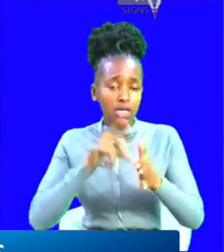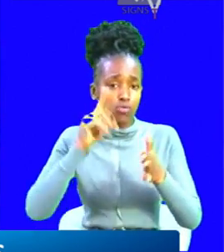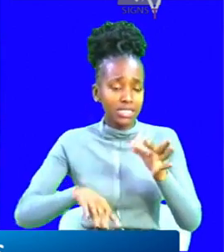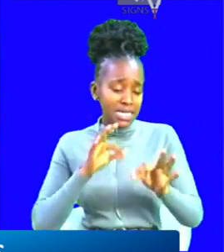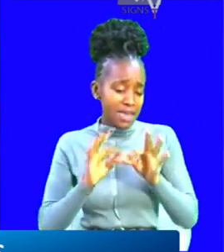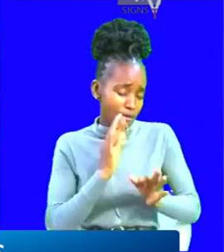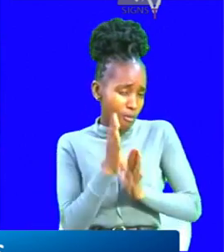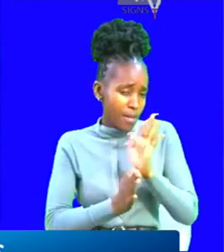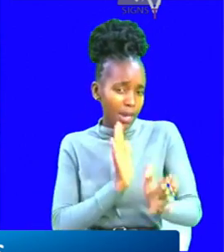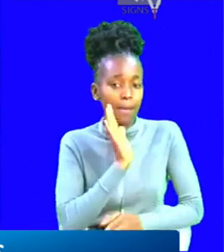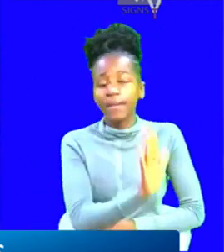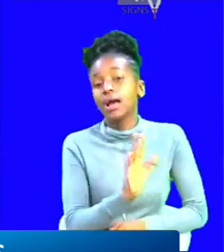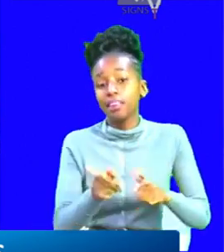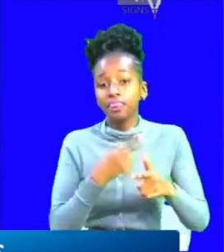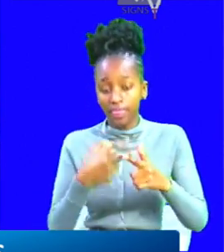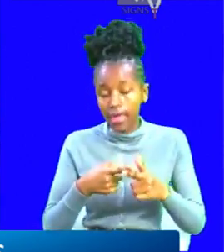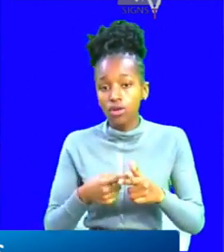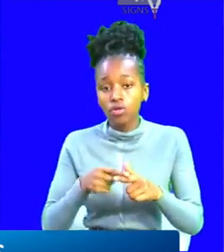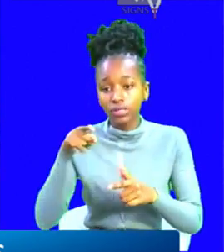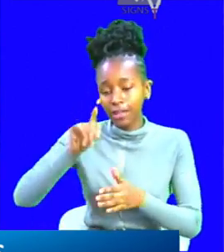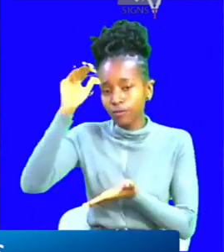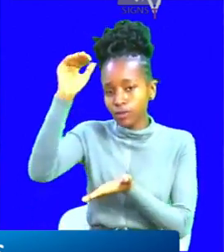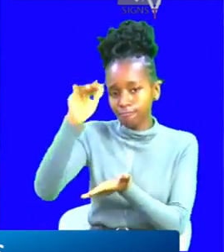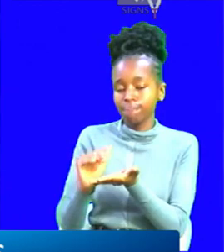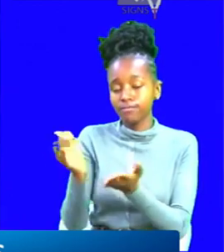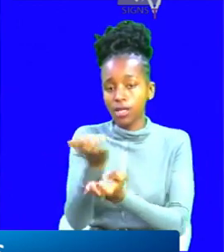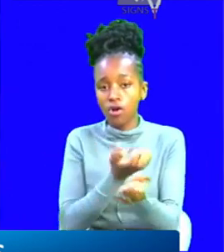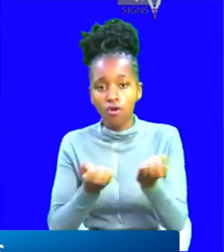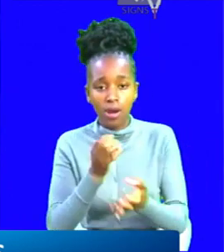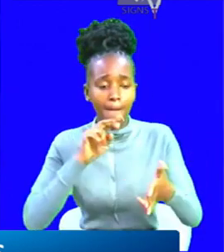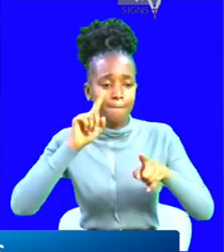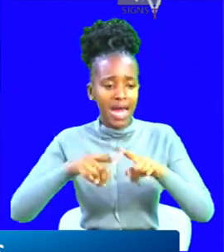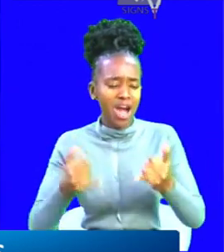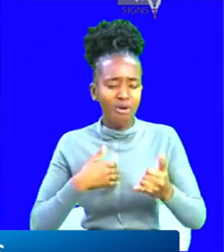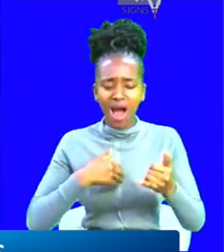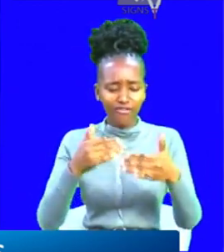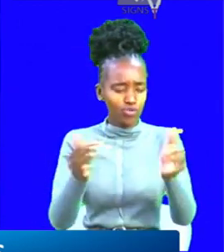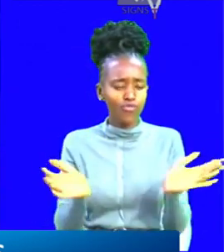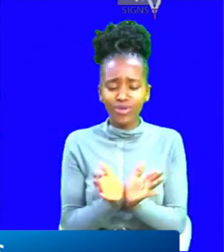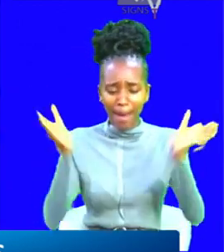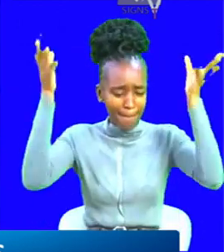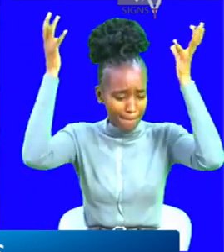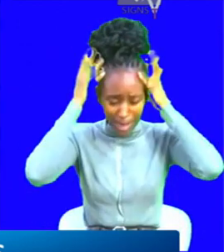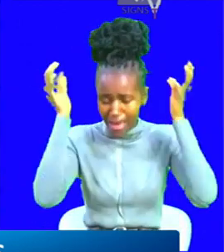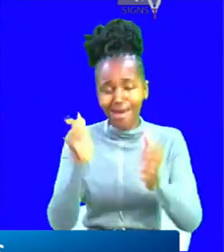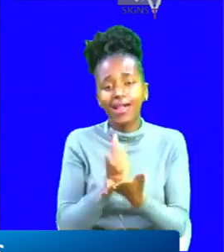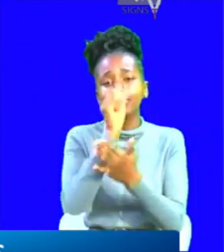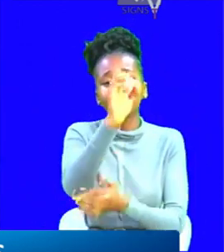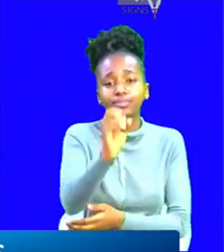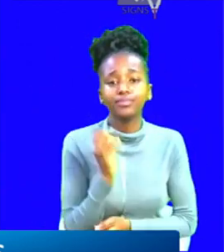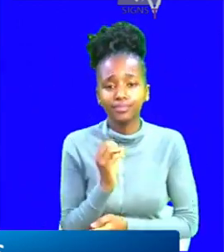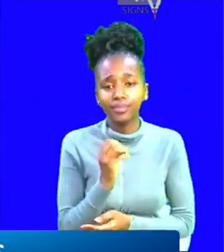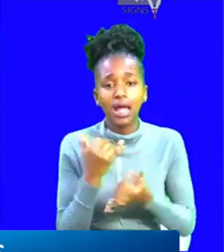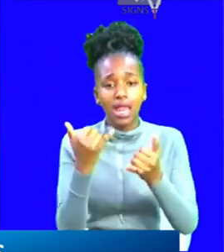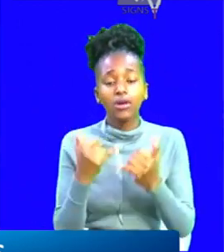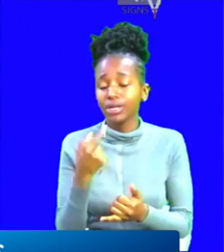kuteremusha gharama ya maisha kwenda chini. Sio kuweka sufuria kwa kichwa. Ile tunaomba